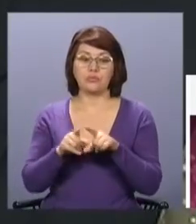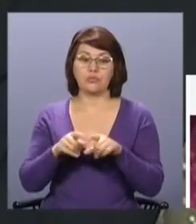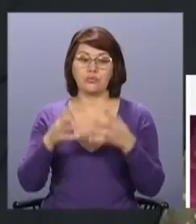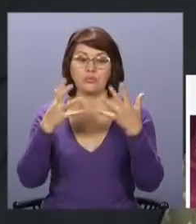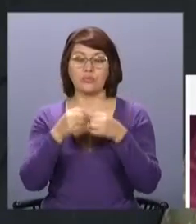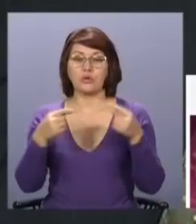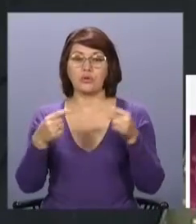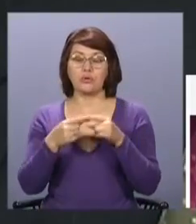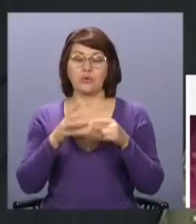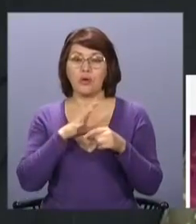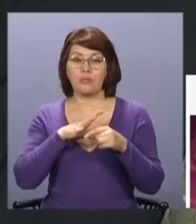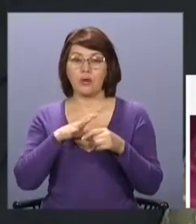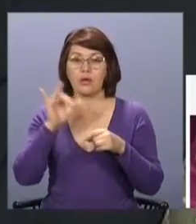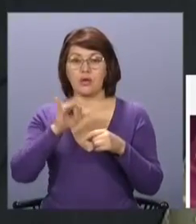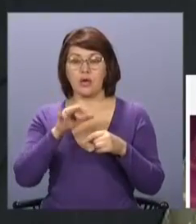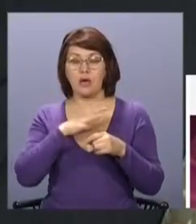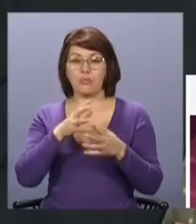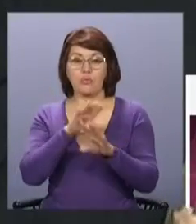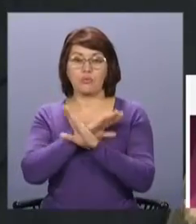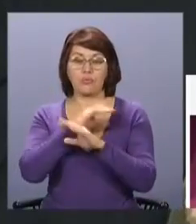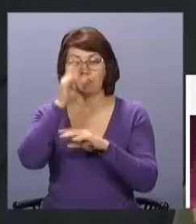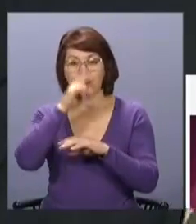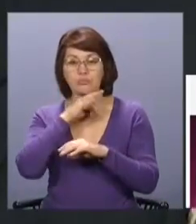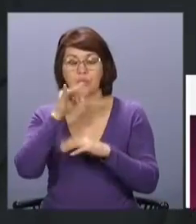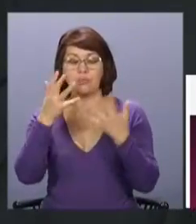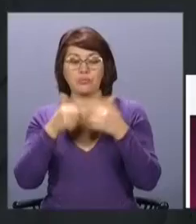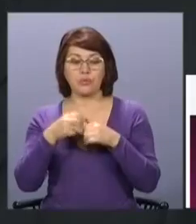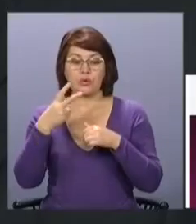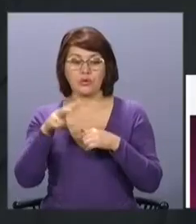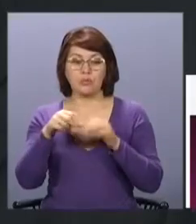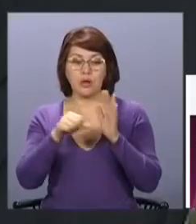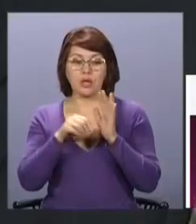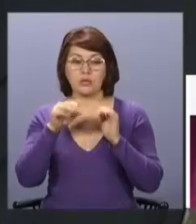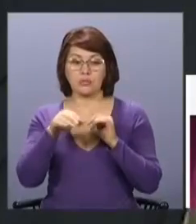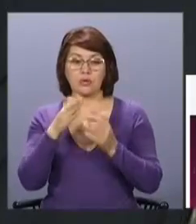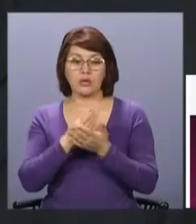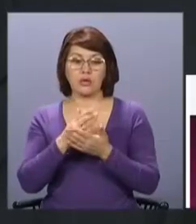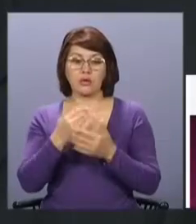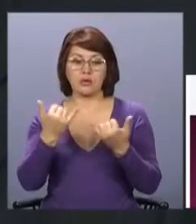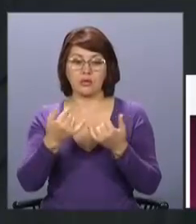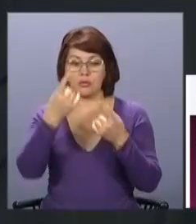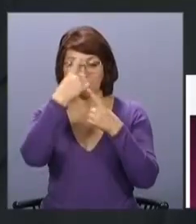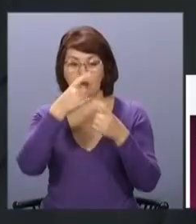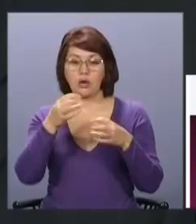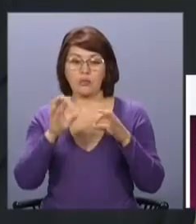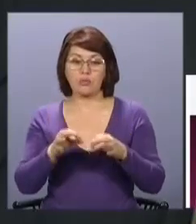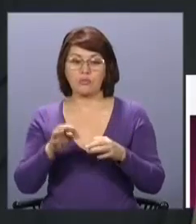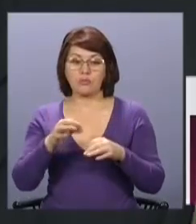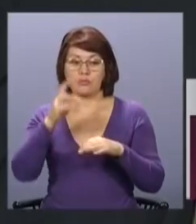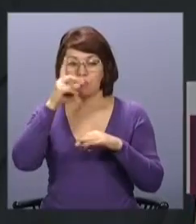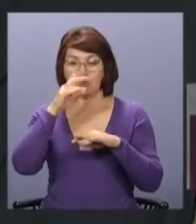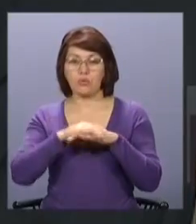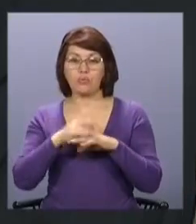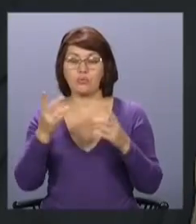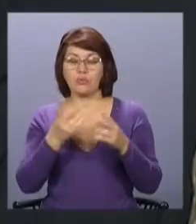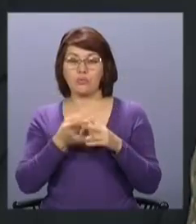подсчету... Нақтыланбаған мәлімет бойынша қаза тапқан қазақстандықтардың саны 26 мың екен. Біз осы мәліметтің дұрыстығына көз жеткізгіміз